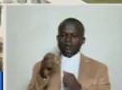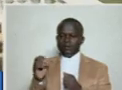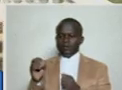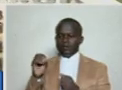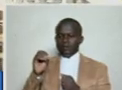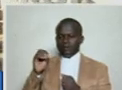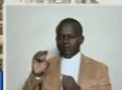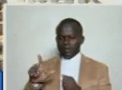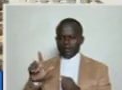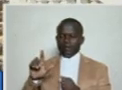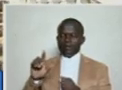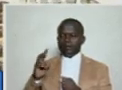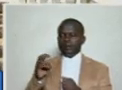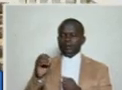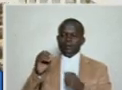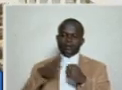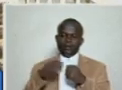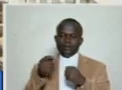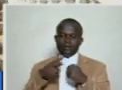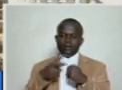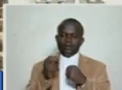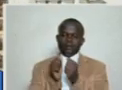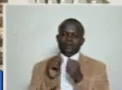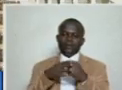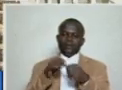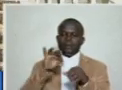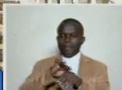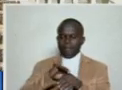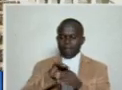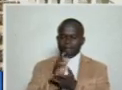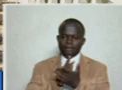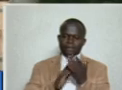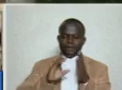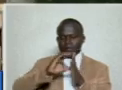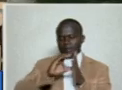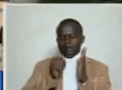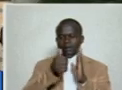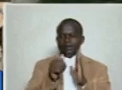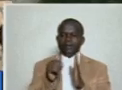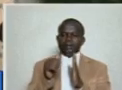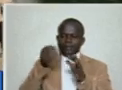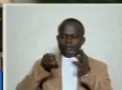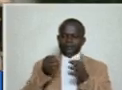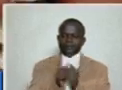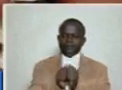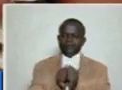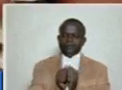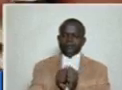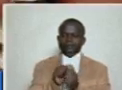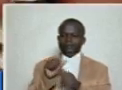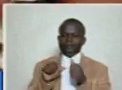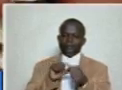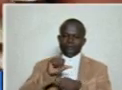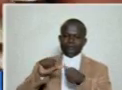001/2019/OL ryo kuwa 29/2019 rigena amatora. Bimwe mu bika bibiri bya kopi y'uru rubanza bigira biti: ku